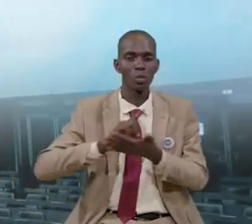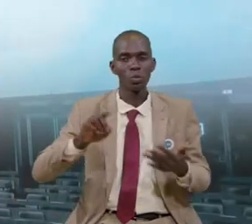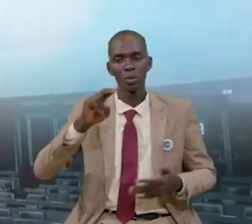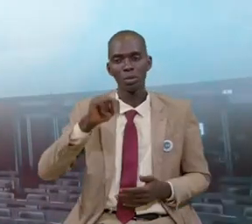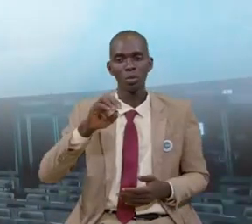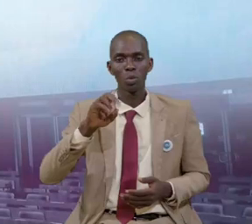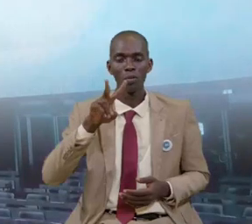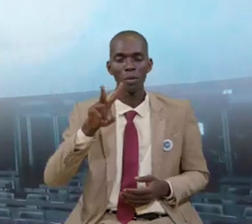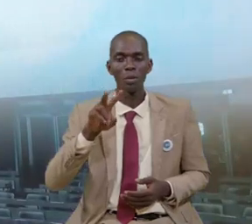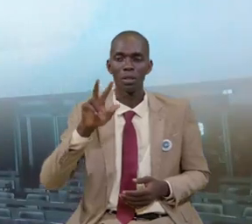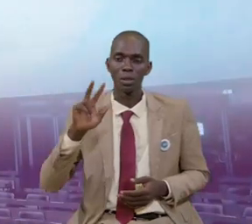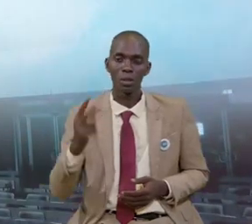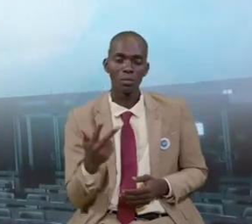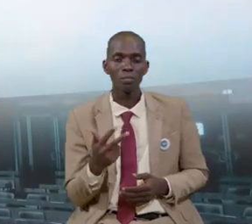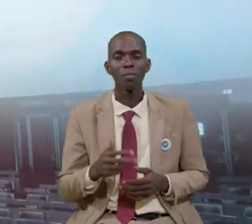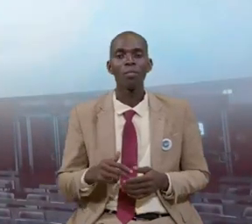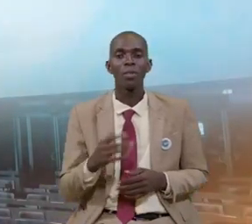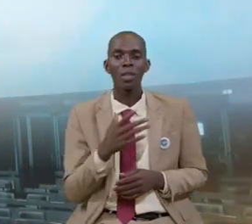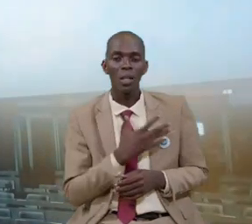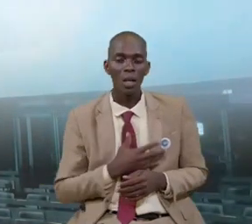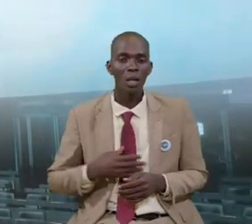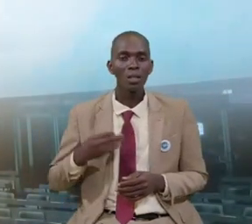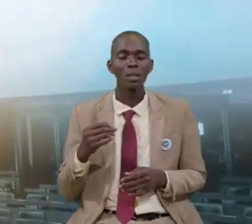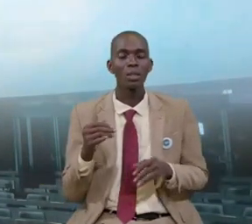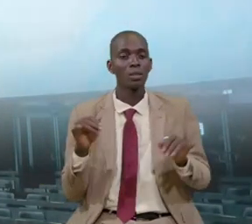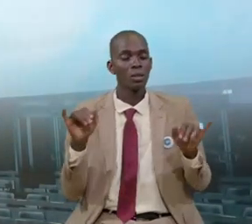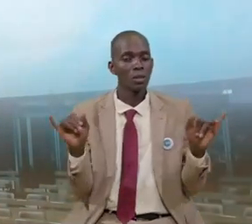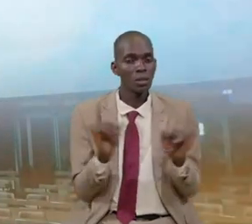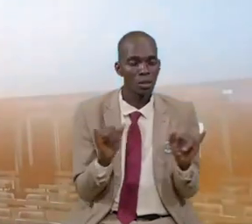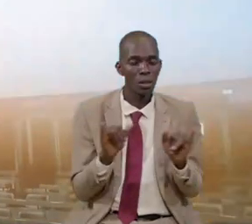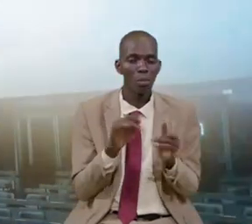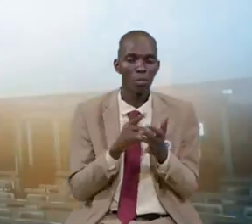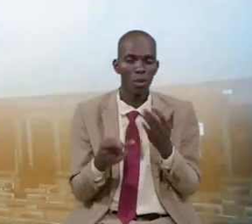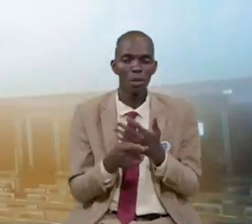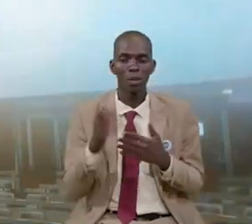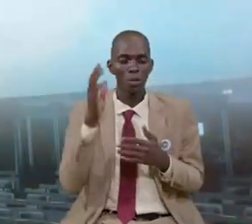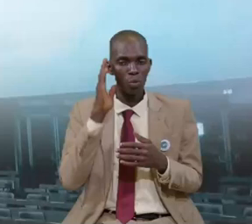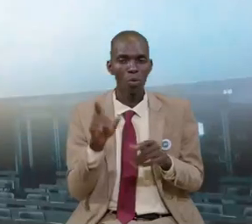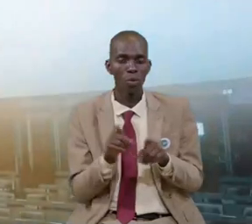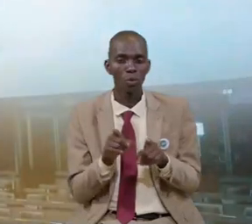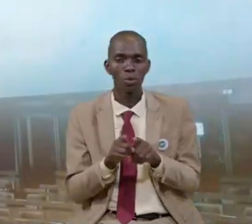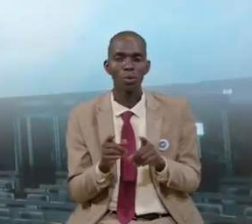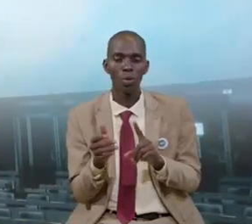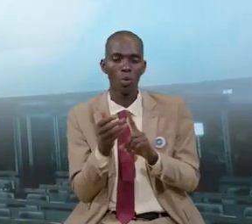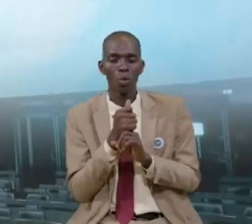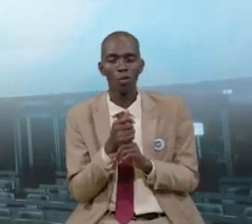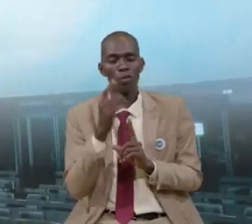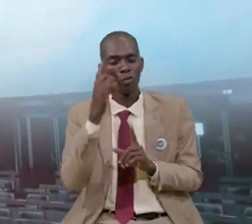Parce que dans le monde entier, le banquet sera tenu